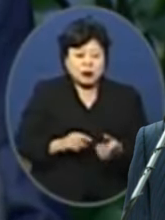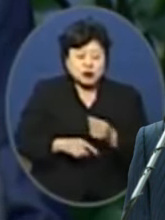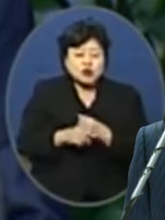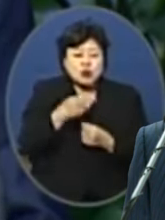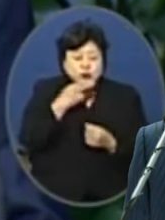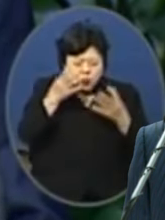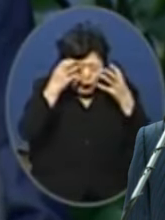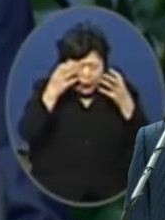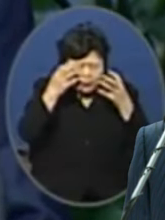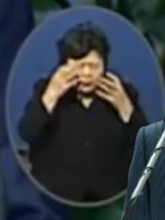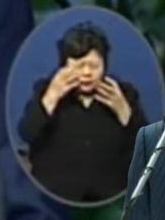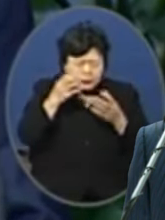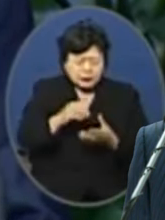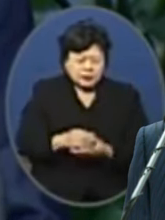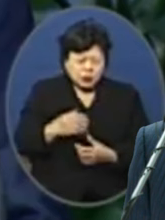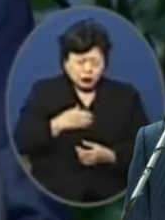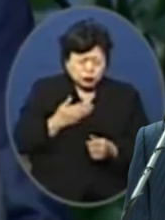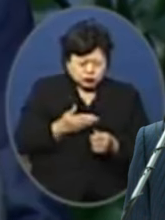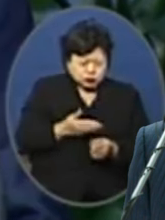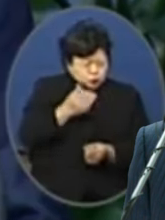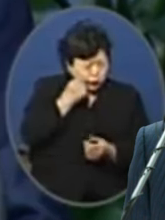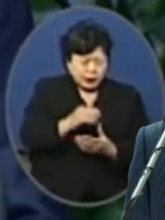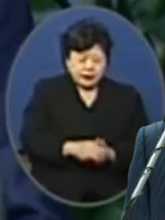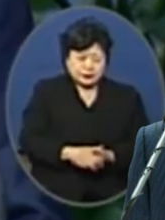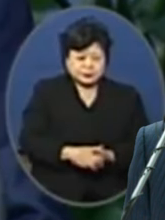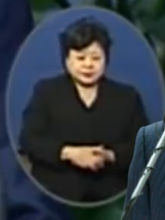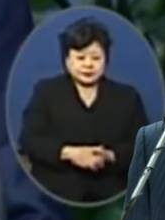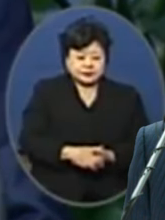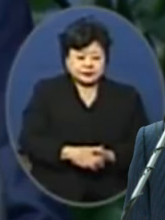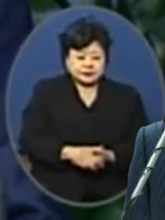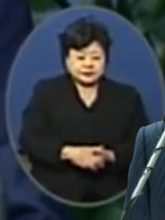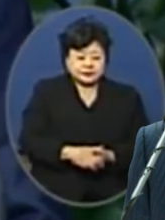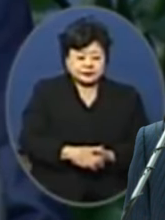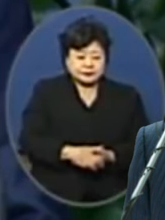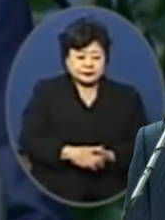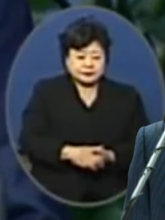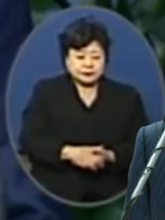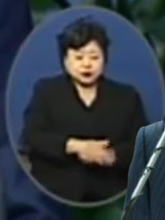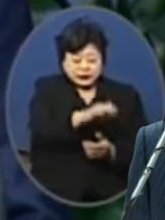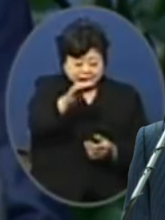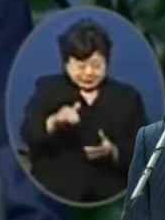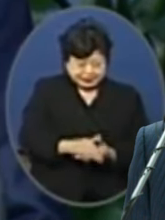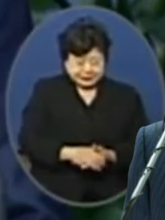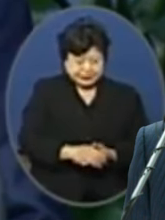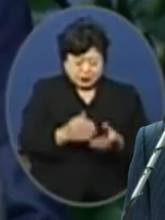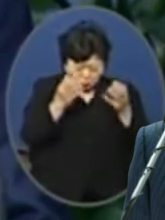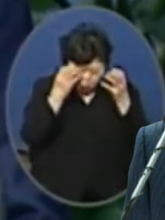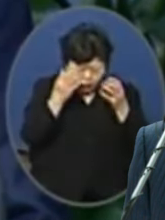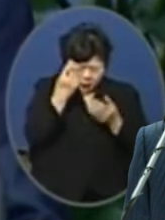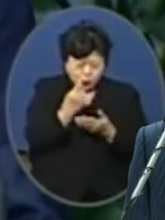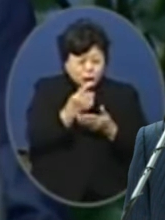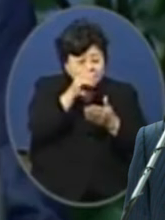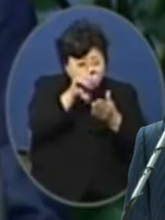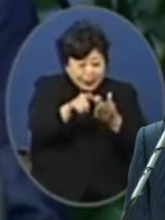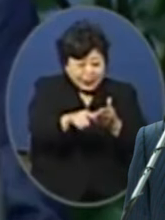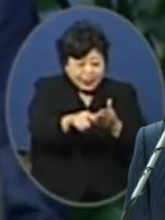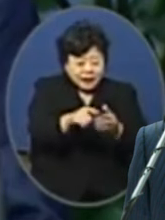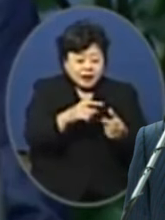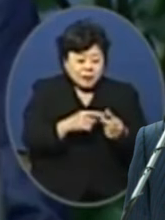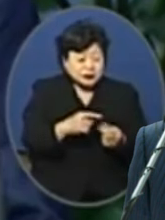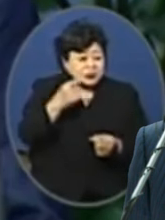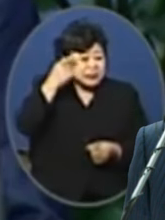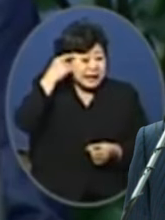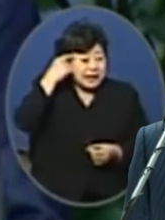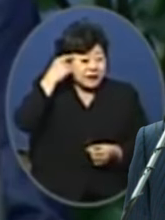없는 고난이 여러분을 괴롭히지 못하게 하는 것입니다 우리가 고난이다 오면 제일 먼저